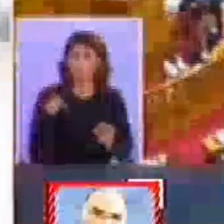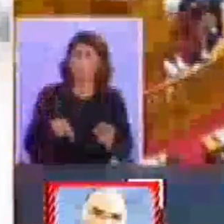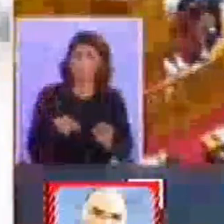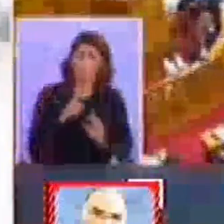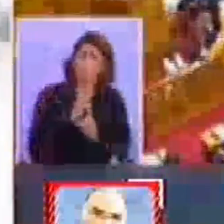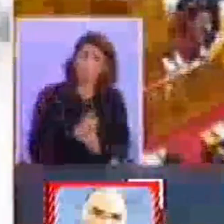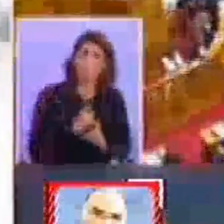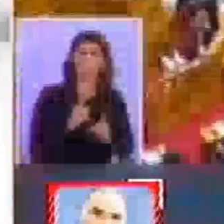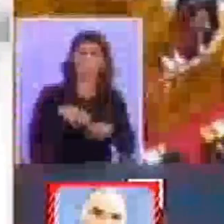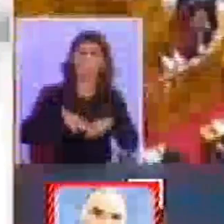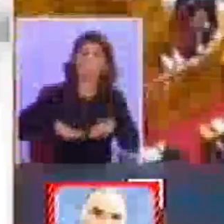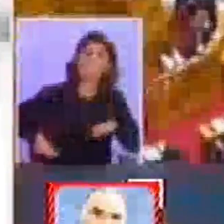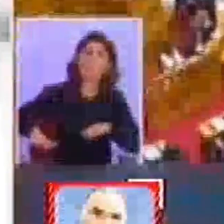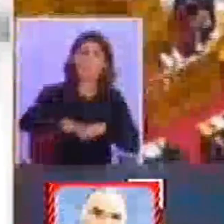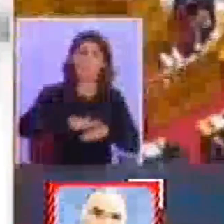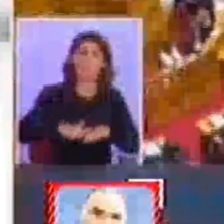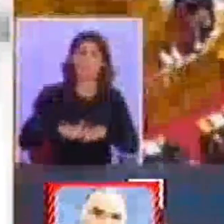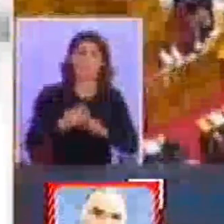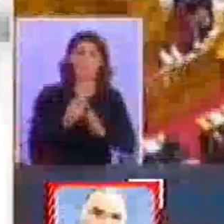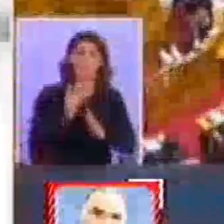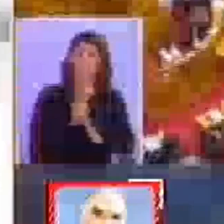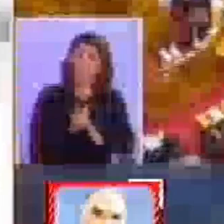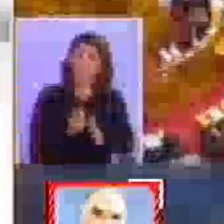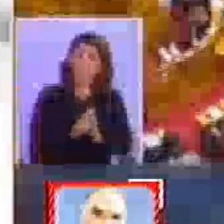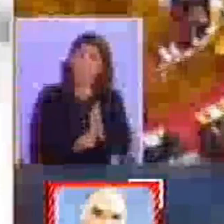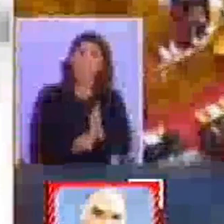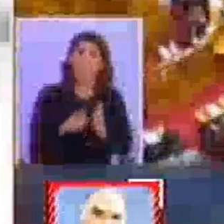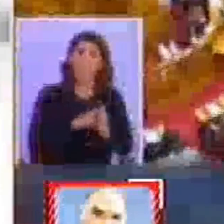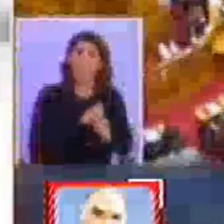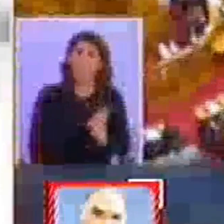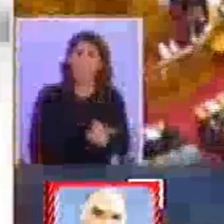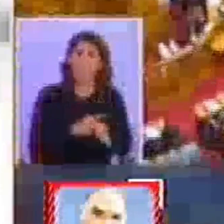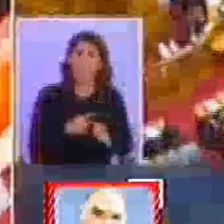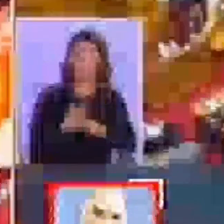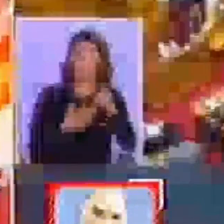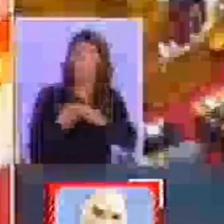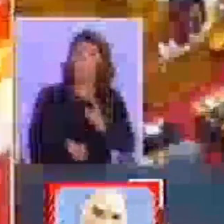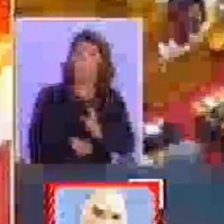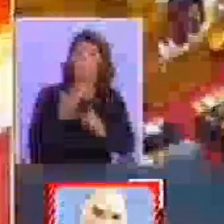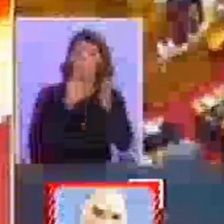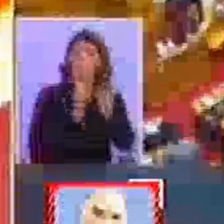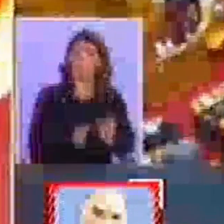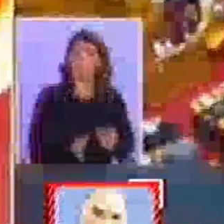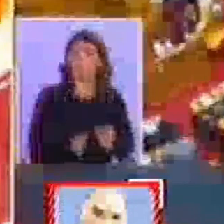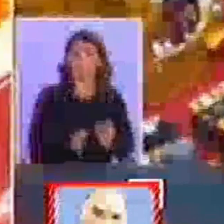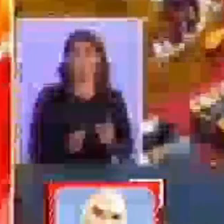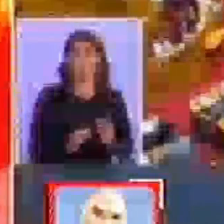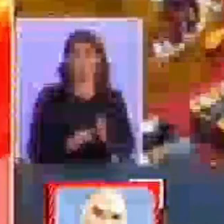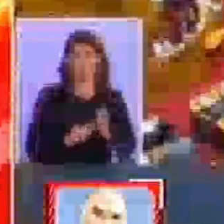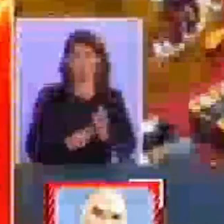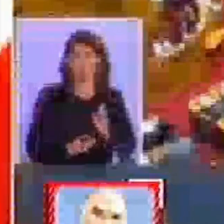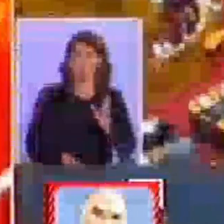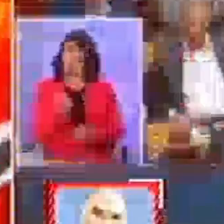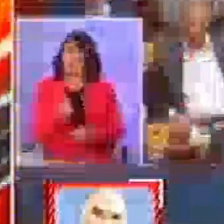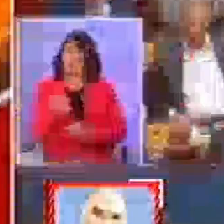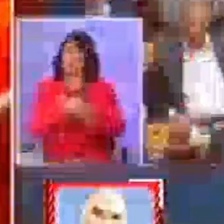κύριο Καβαδέλα, έναν άλλο βουλευτή μας, στην έκθεση Θεσσαλονίκη, σε ένα συμβάν. Άλλο πράγμα συζητάγαμε και σηκώθηκε και έφυγε. Είναι ο βουλευτής, ο